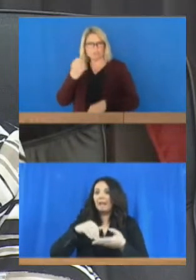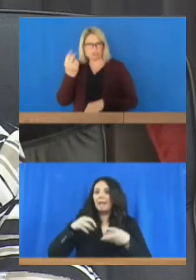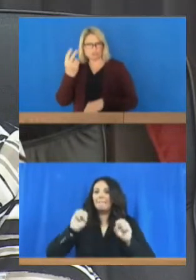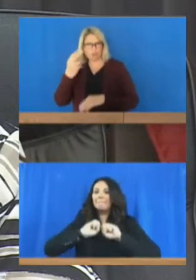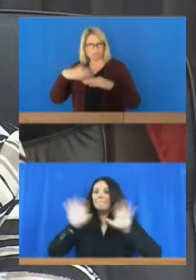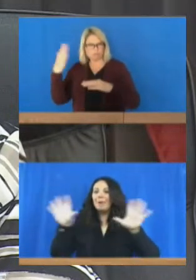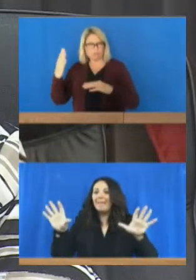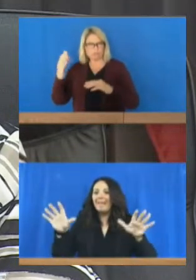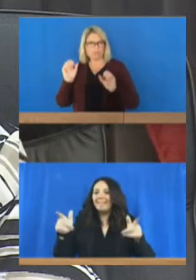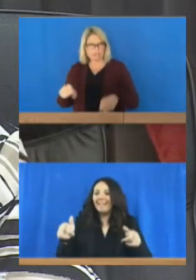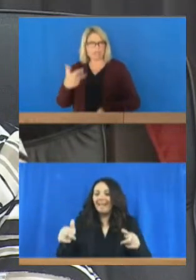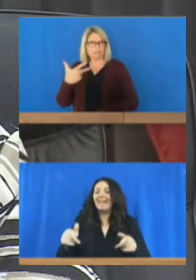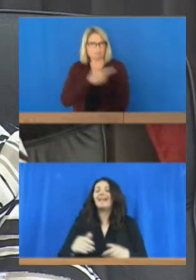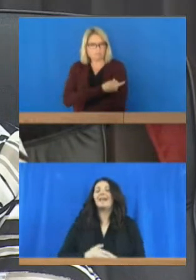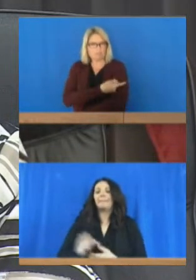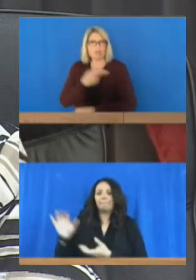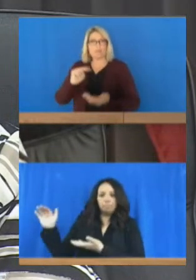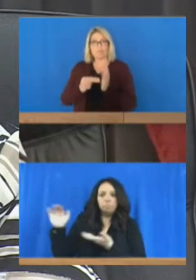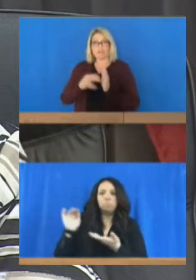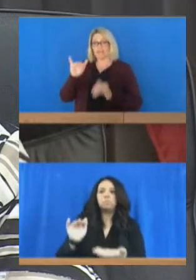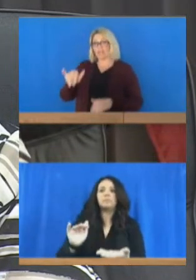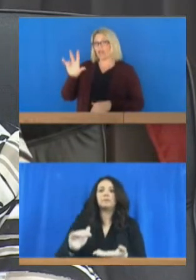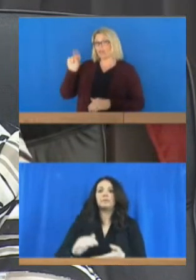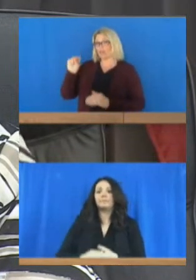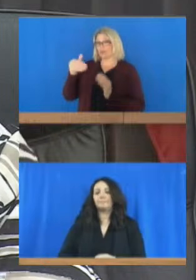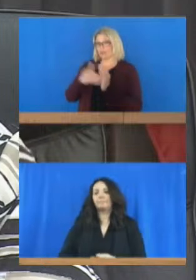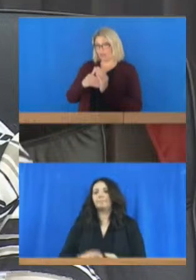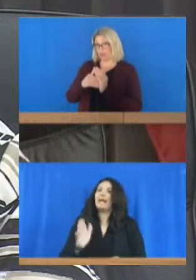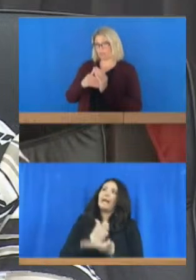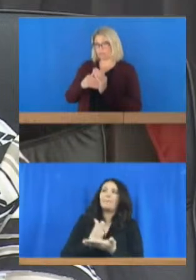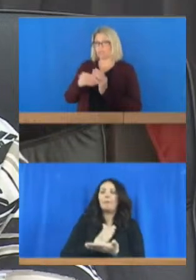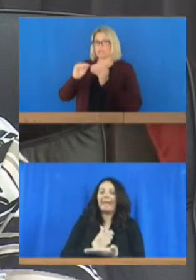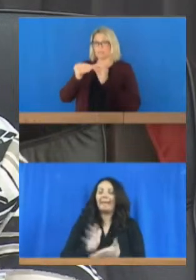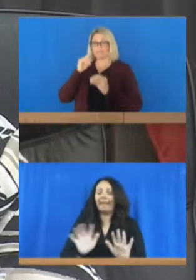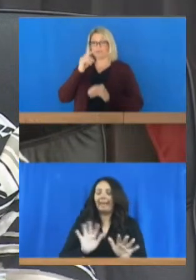Non, merci. Merci, M. Dupuis. Natalie Sturgeon, Brunswick News.